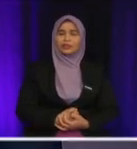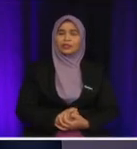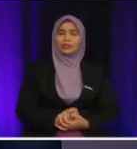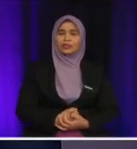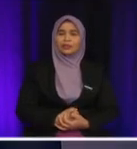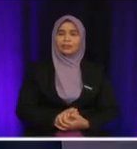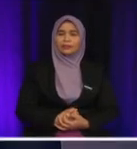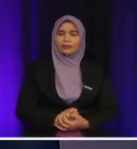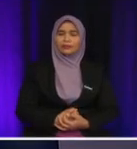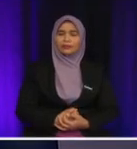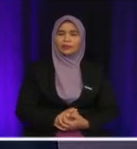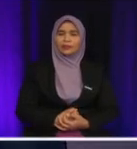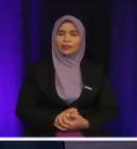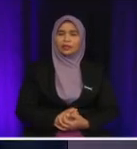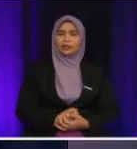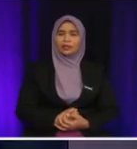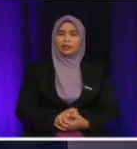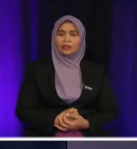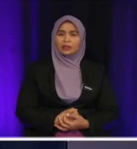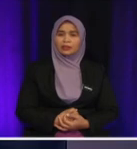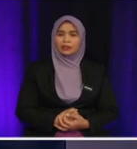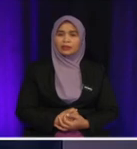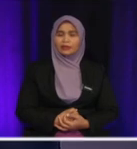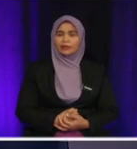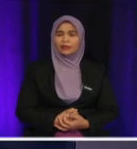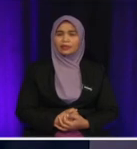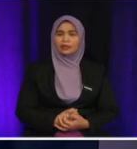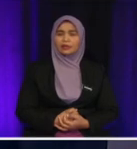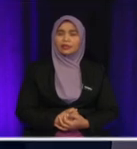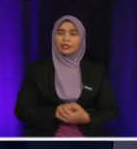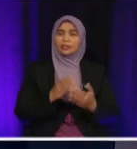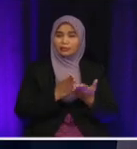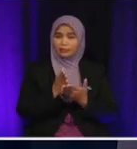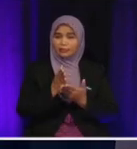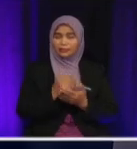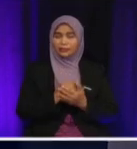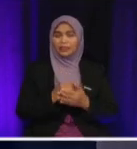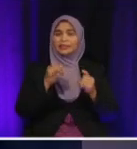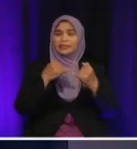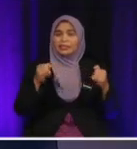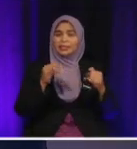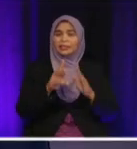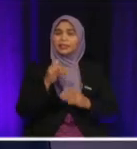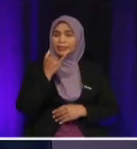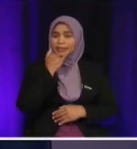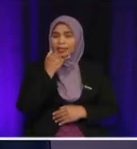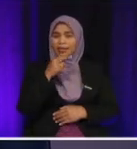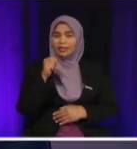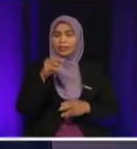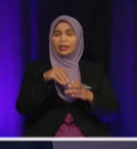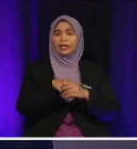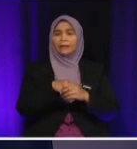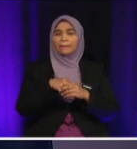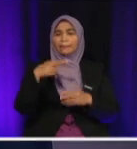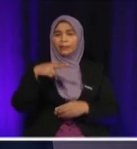Semua dah hijau. Okey. Bagus. Okay. Bila lampu hijau, kita kena jalan terus ni. Okey. Kita teruskan. Jenis kesalahan di bawah hukuman hudud ni. Okey, jadi